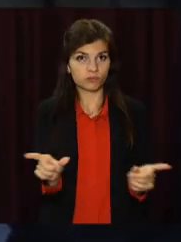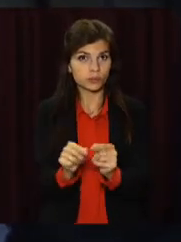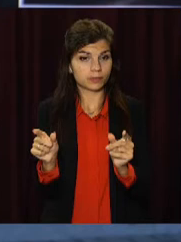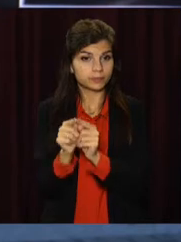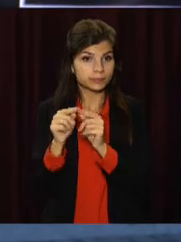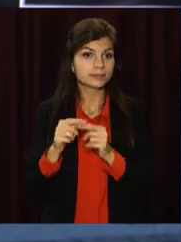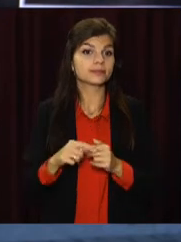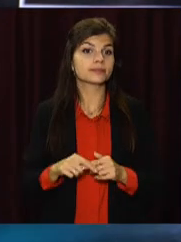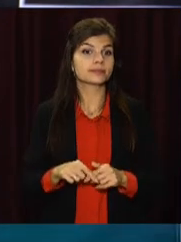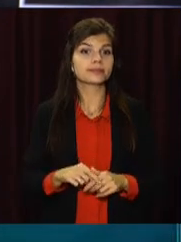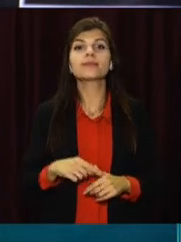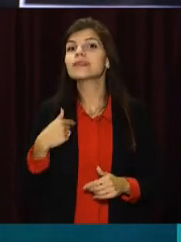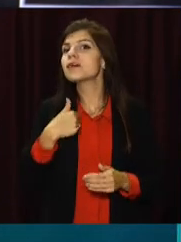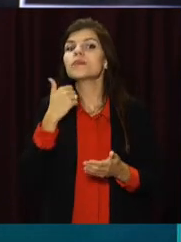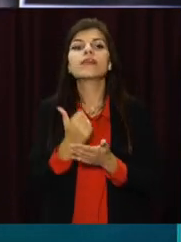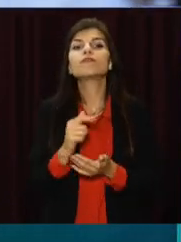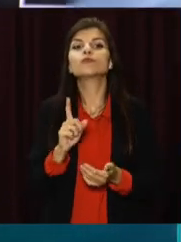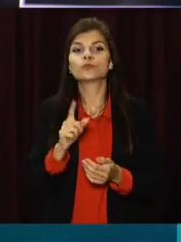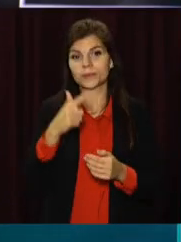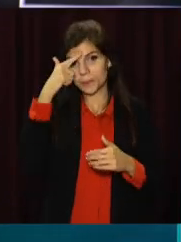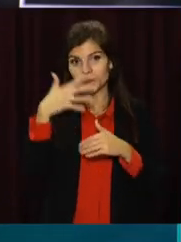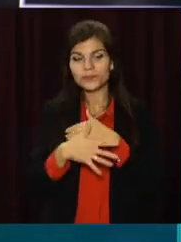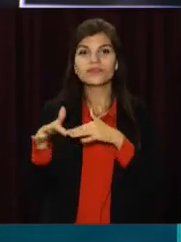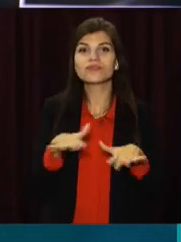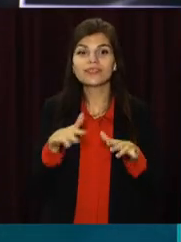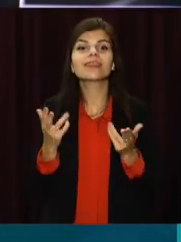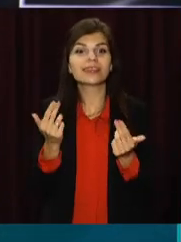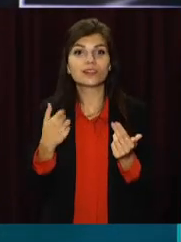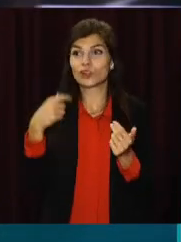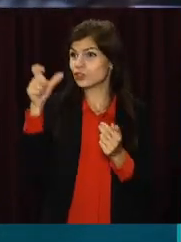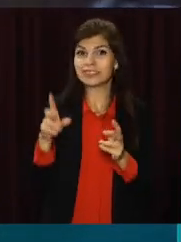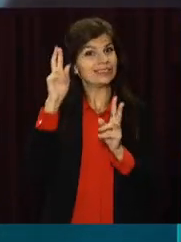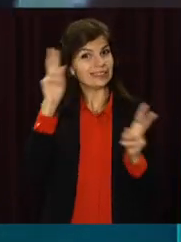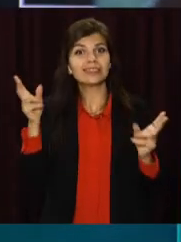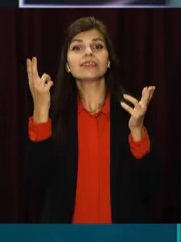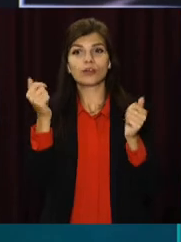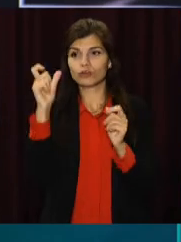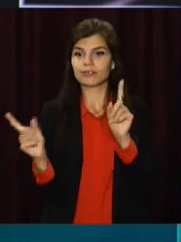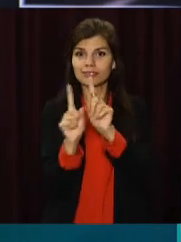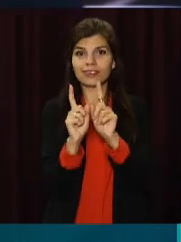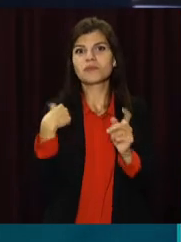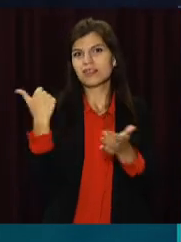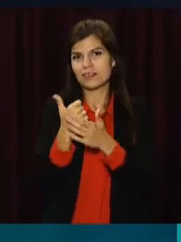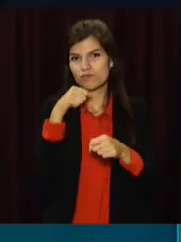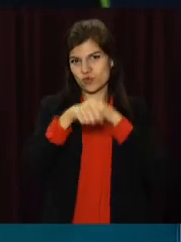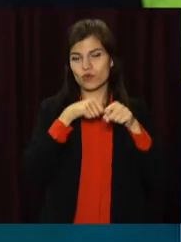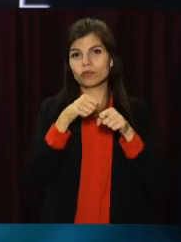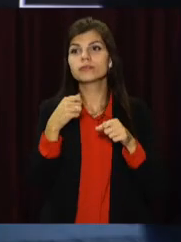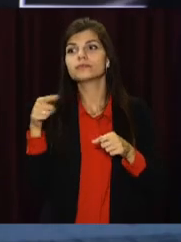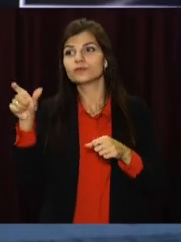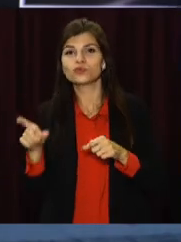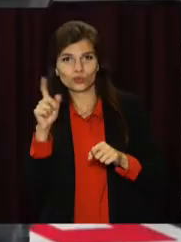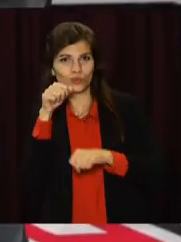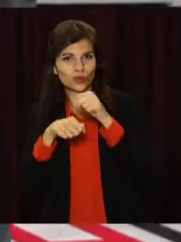бій. Нам головне, то есть я понимаю, що от Жеки, то есть я даже його не знаю, то есть как бы да, мне главное побоксировать. Также я думаю, йому